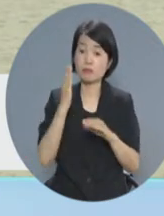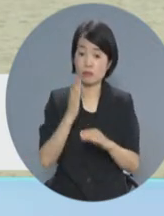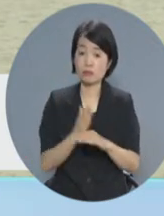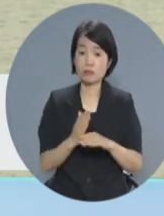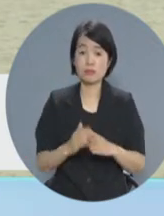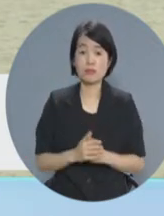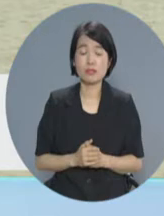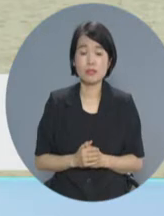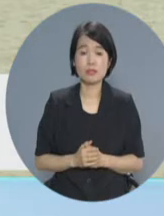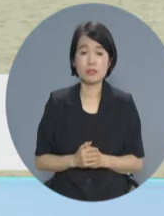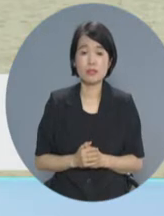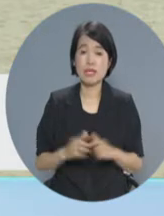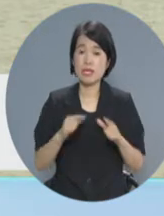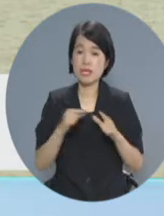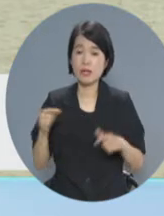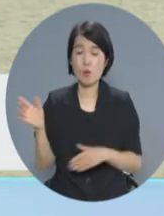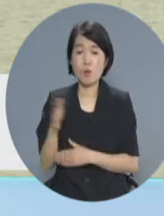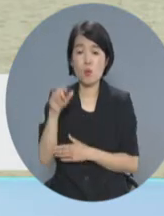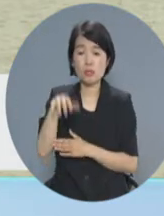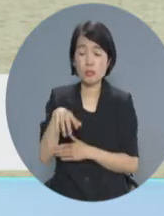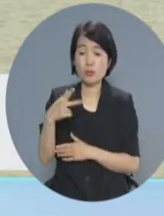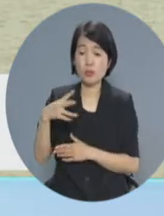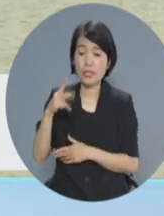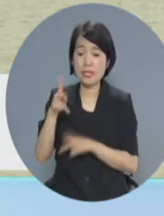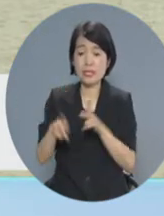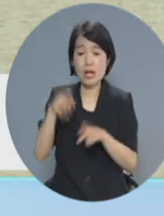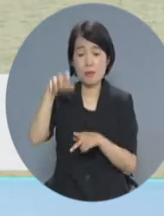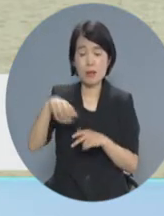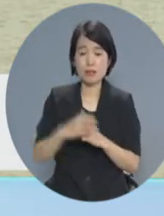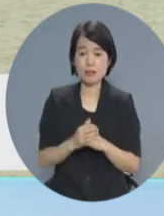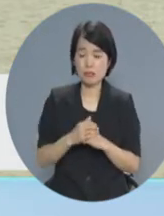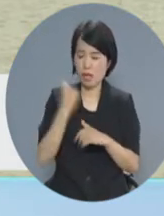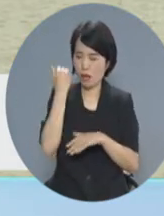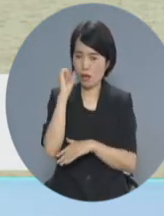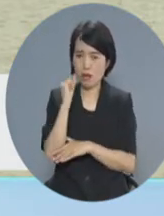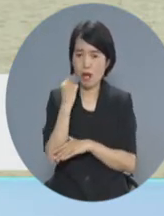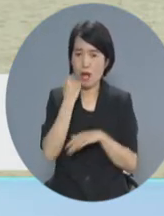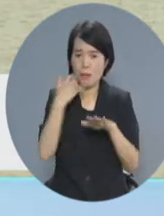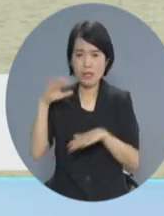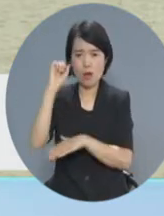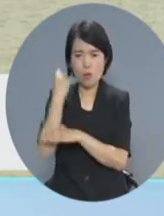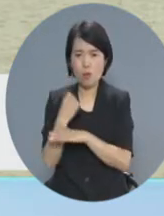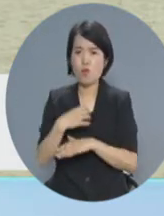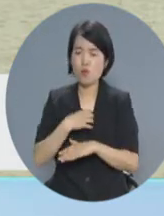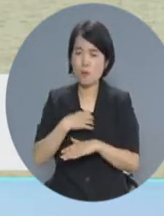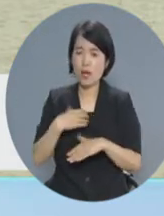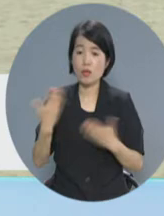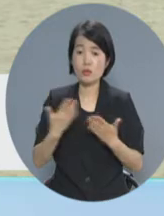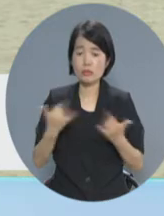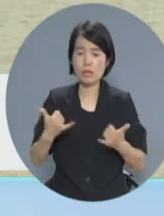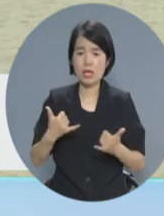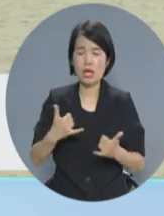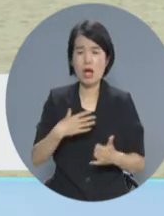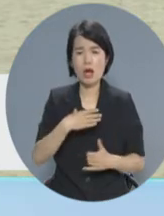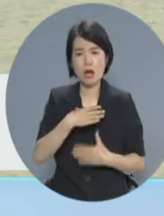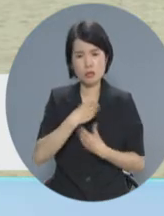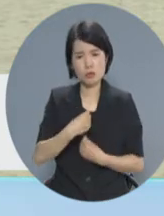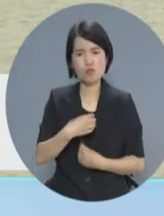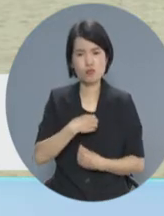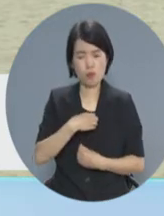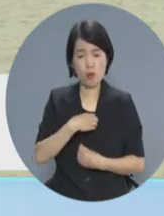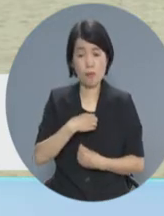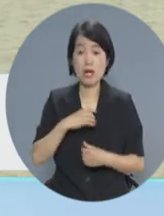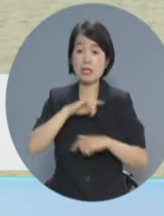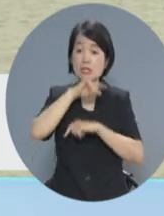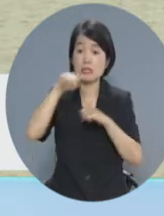있습니다. 일부 어촌 뉴딜 사업 현장은 해양 오염 위험에 방치돼 있고 노동자들의 안전도 위협받고 있습니다.